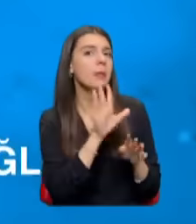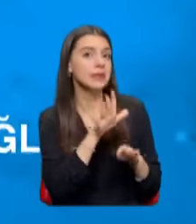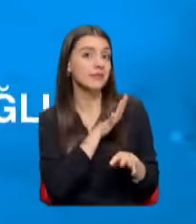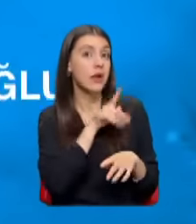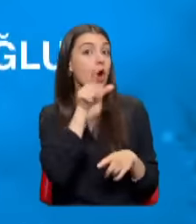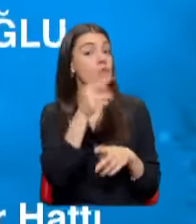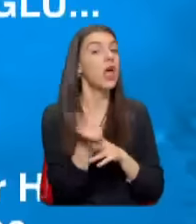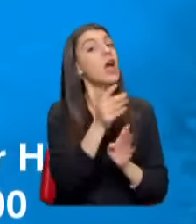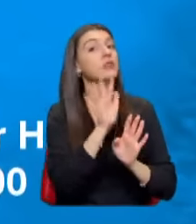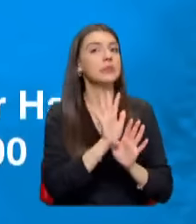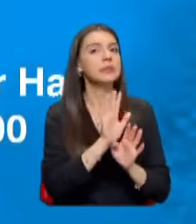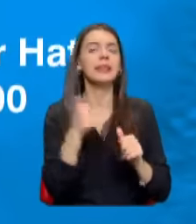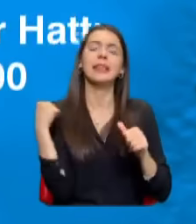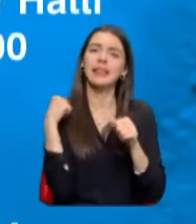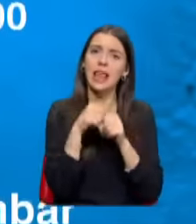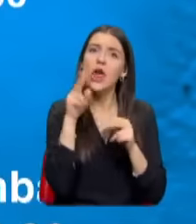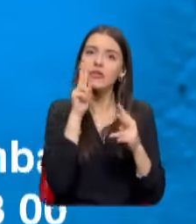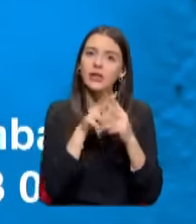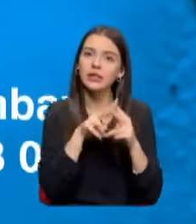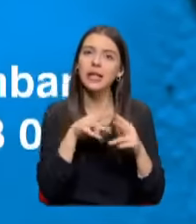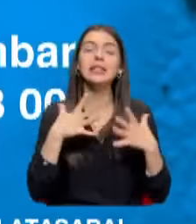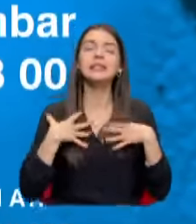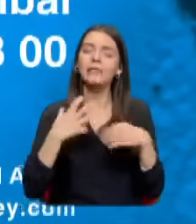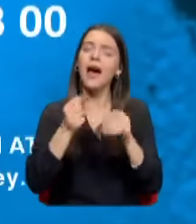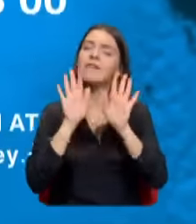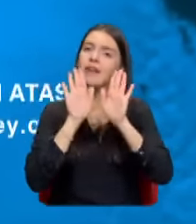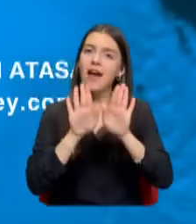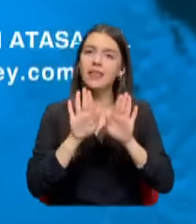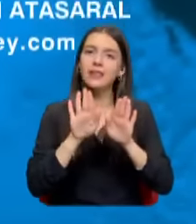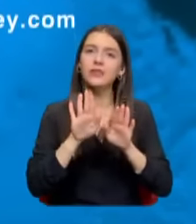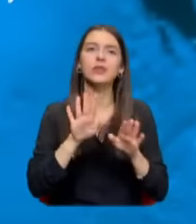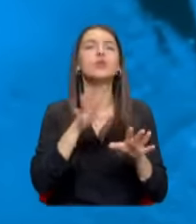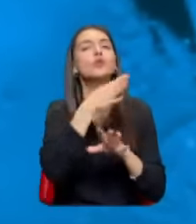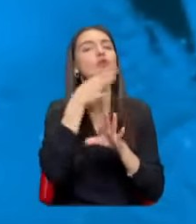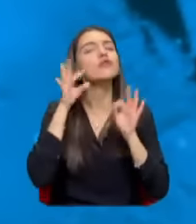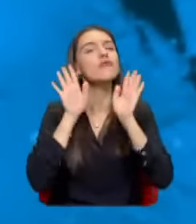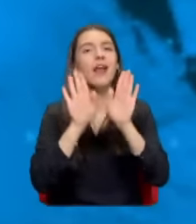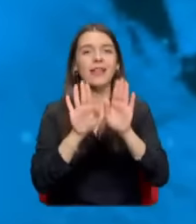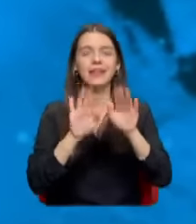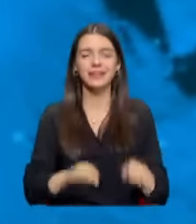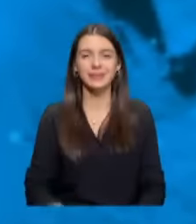kaçmasın. Yeniden görüşünceye dek sağlıkla kalın, huzurla kalın efendim.